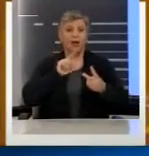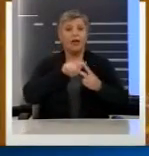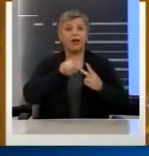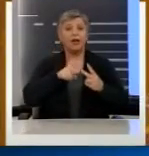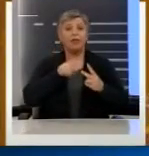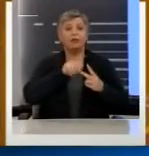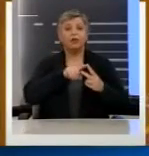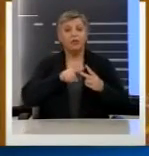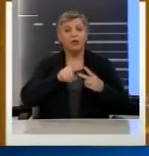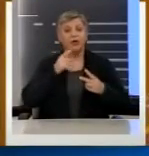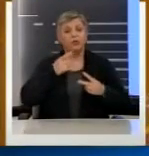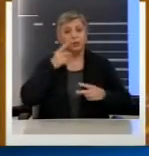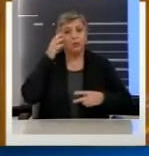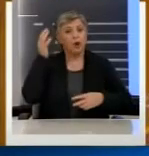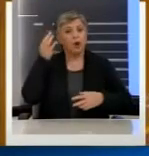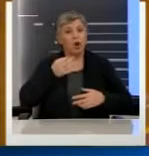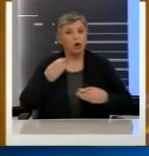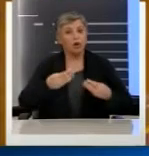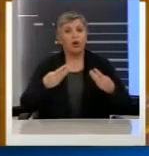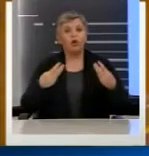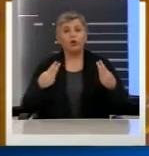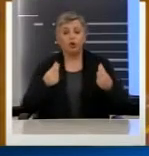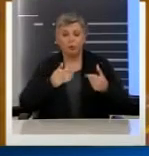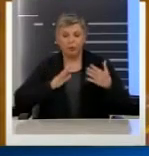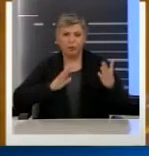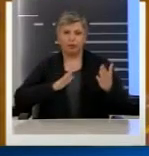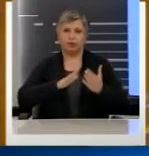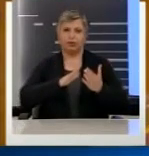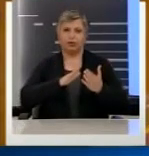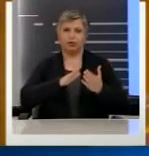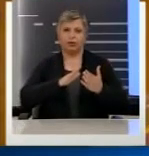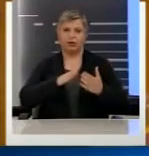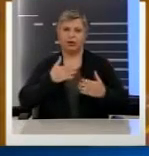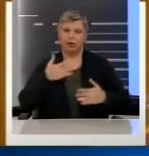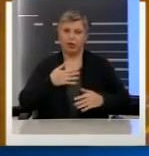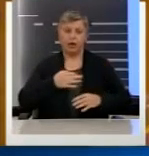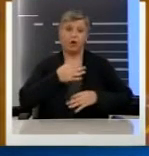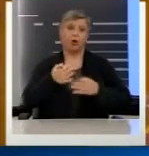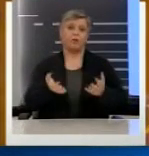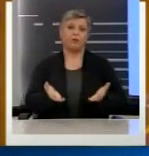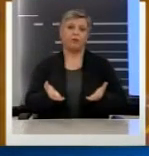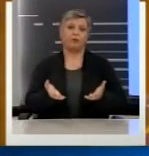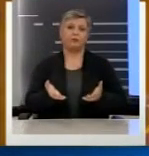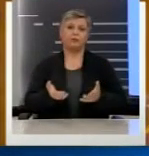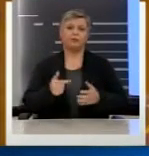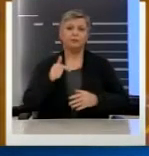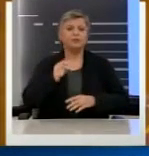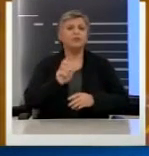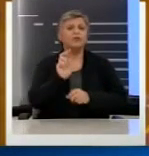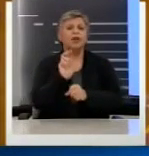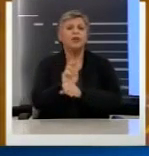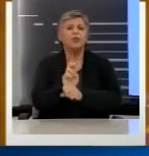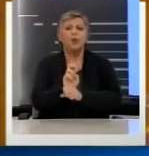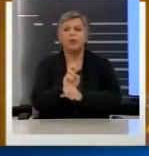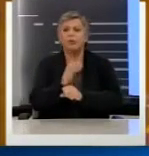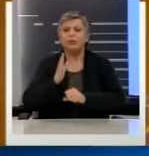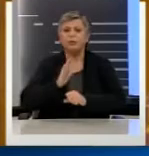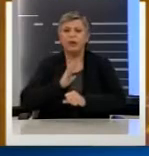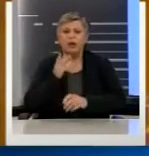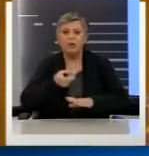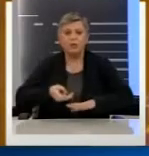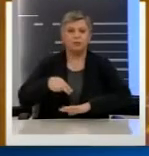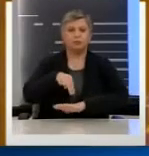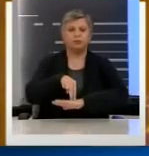οποίο ιδιαίτερα θα ήθελα να αναφερθώ, δεν υπήρξαν οι αποστάσεις του πολιτικού συστήματος που πρέπει